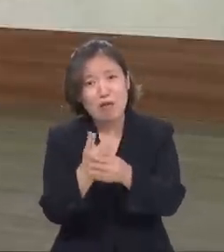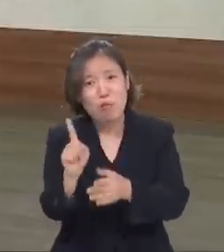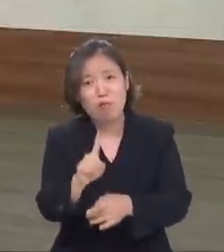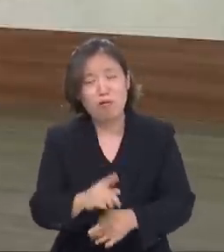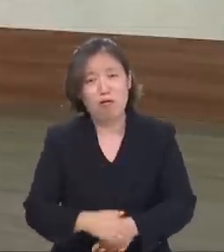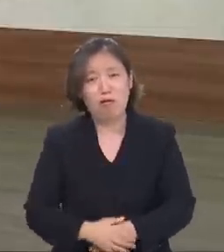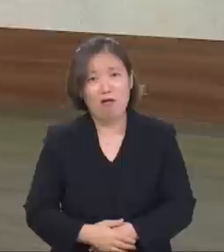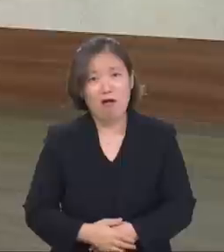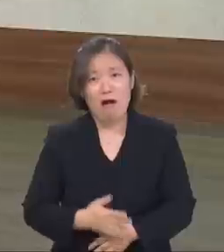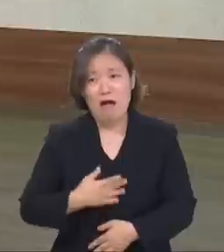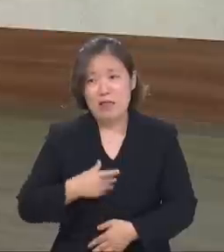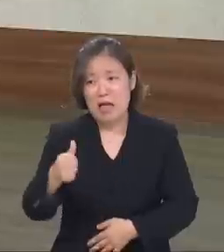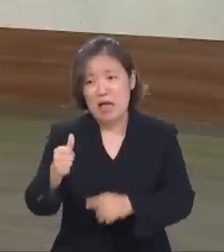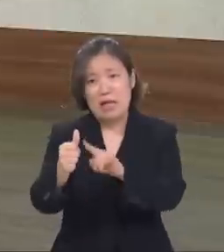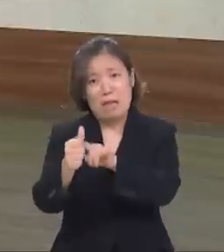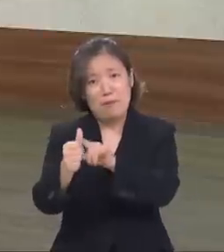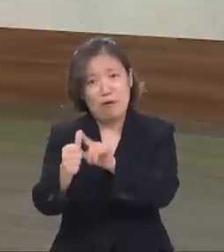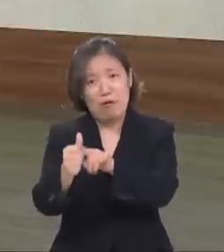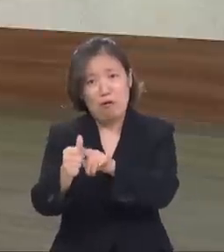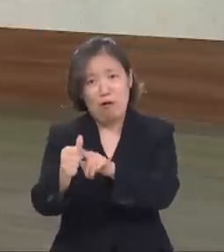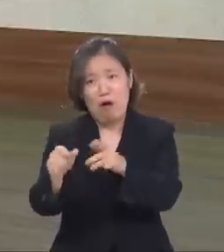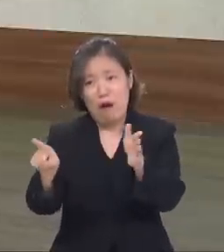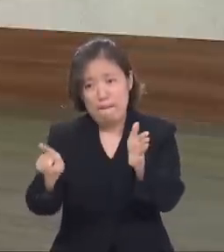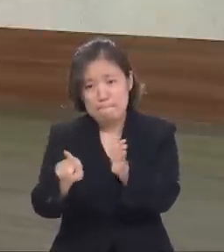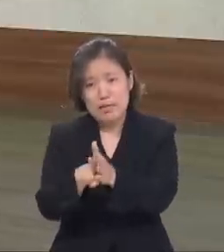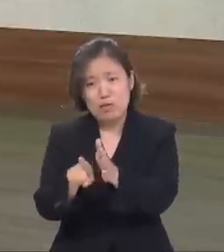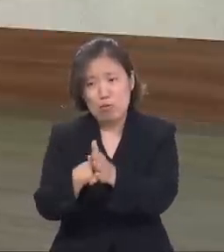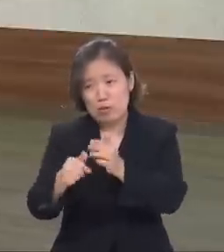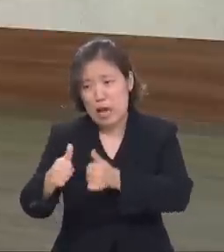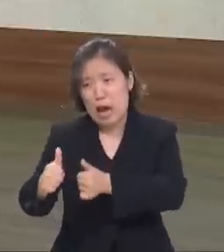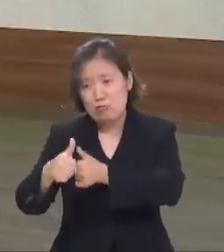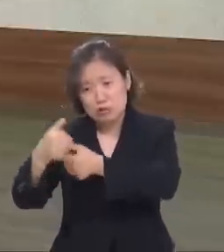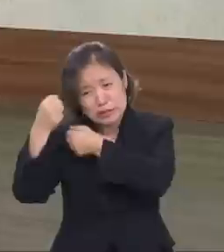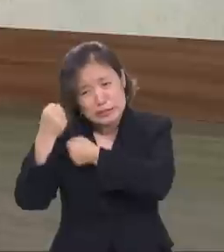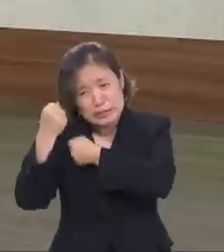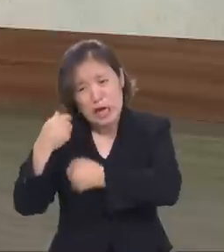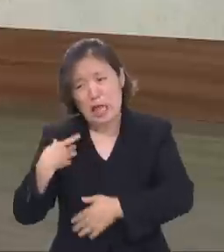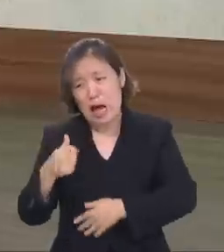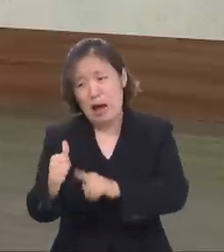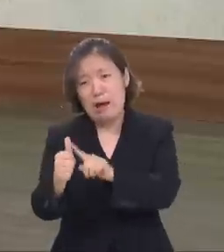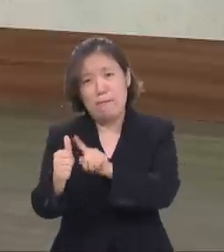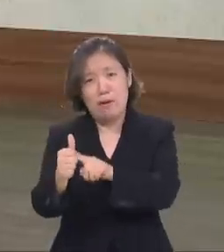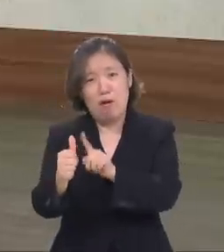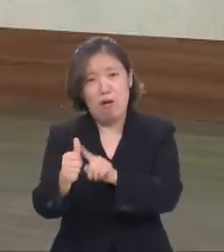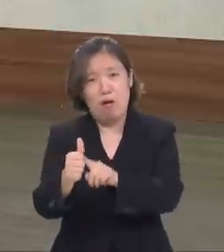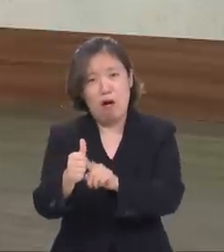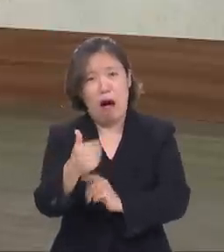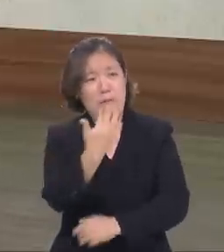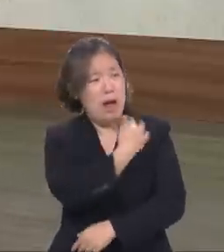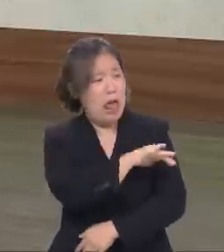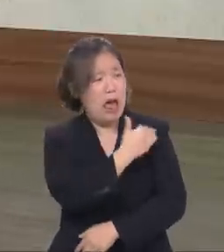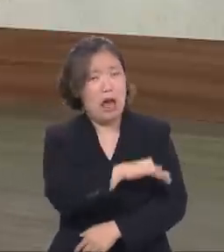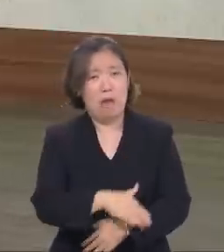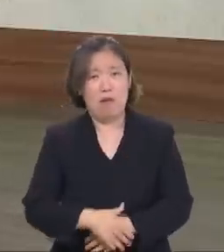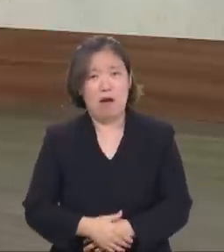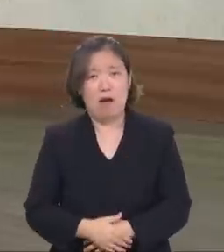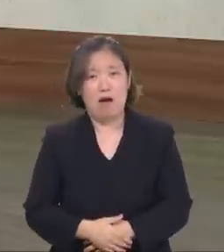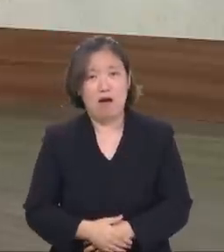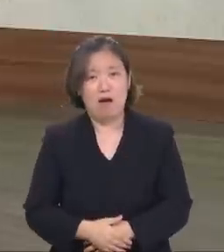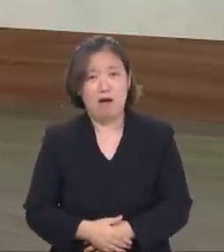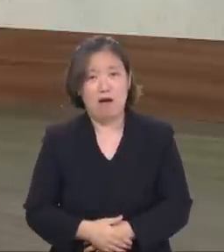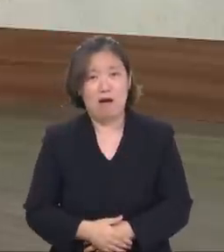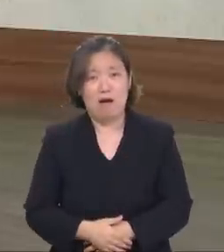믿고 의지했던 남편이 바람을 핀 거예요 바람을 피고 외도를